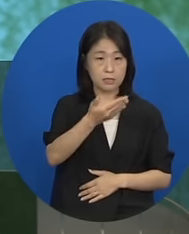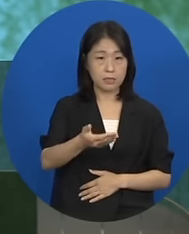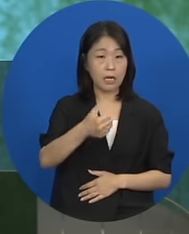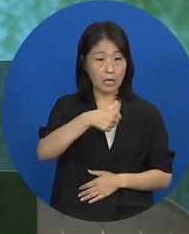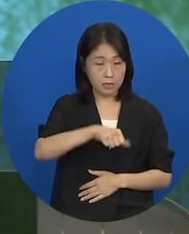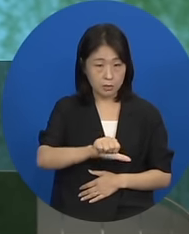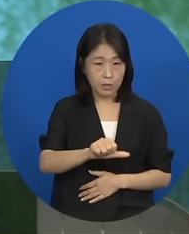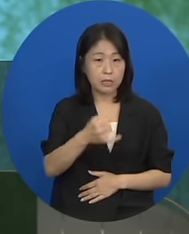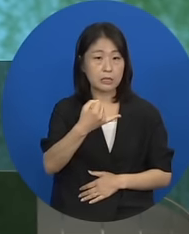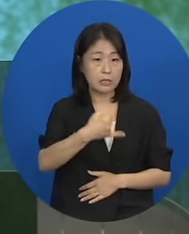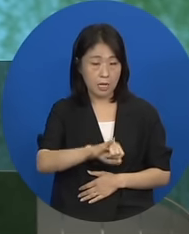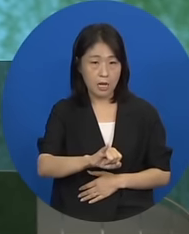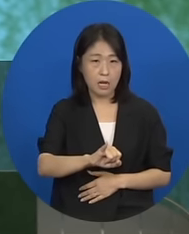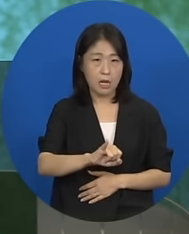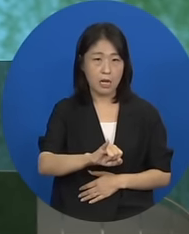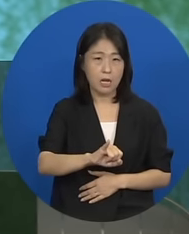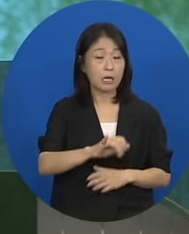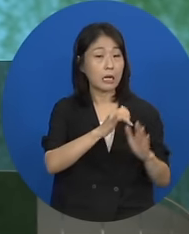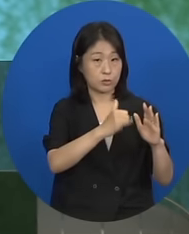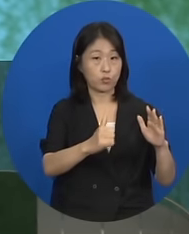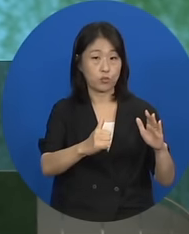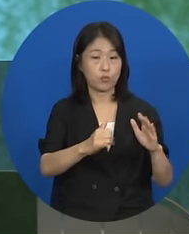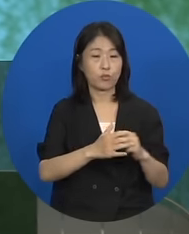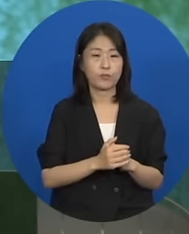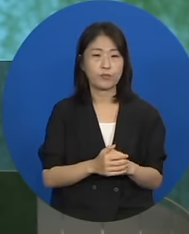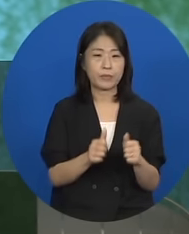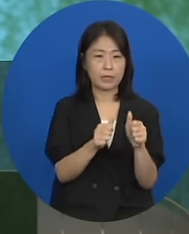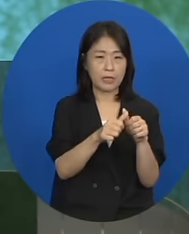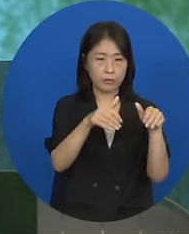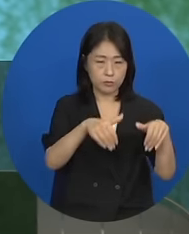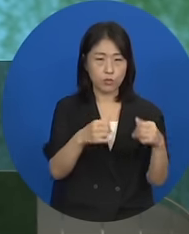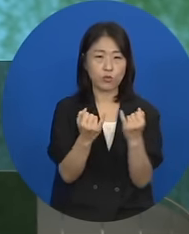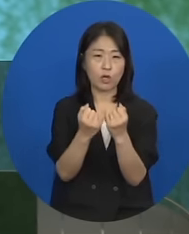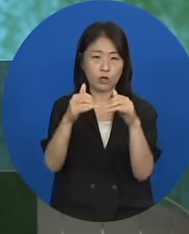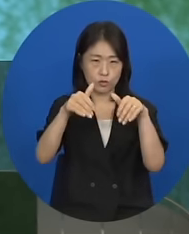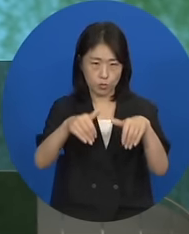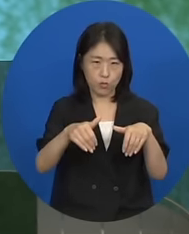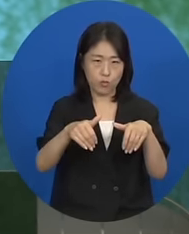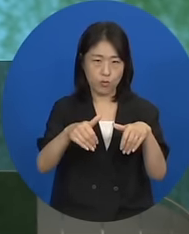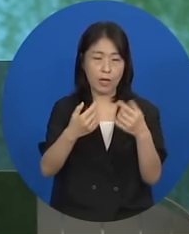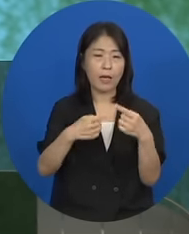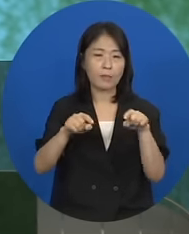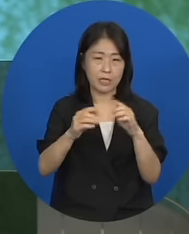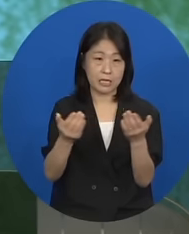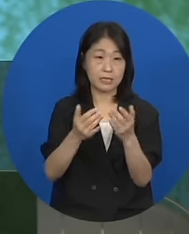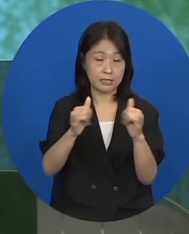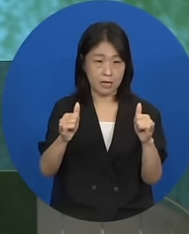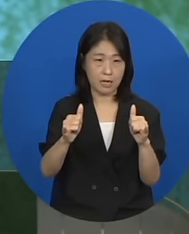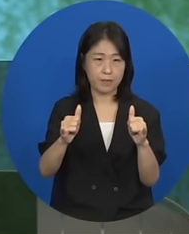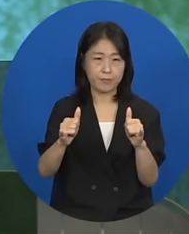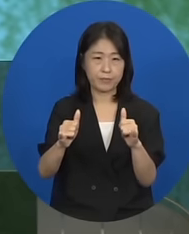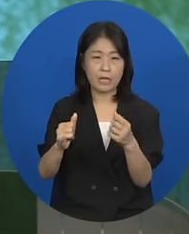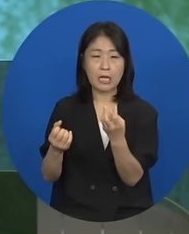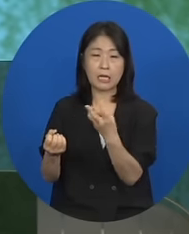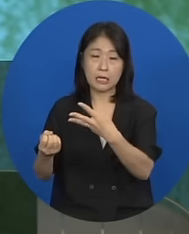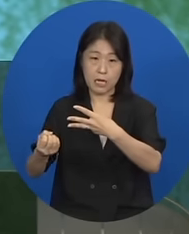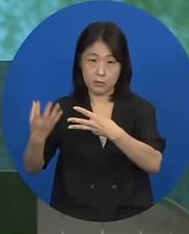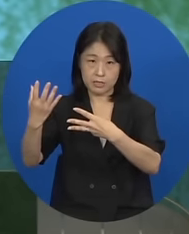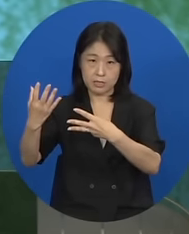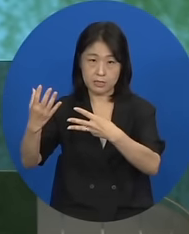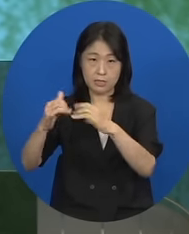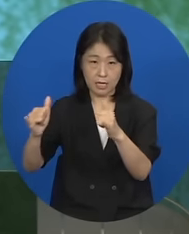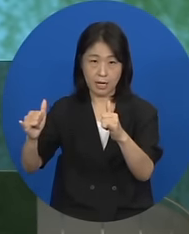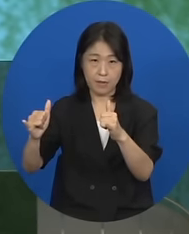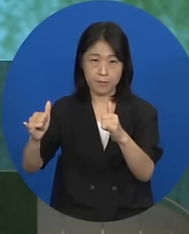당신들의 아들과 딸과 가족을 말하죠 남과 여과 동역자를 말합니다 성안에서 같이는 레위 사람들 지금을